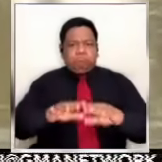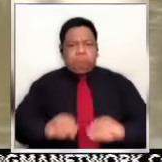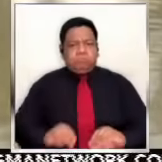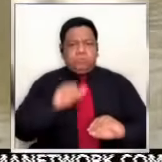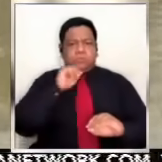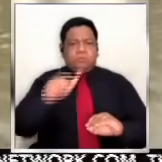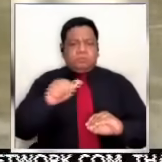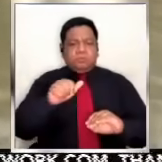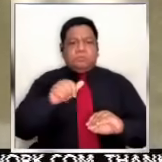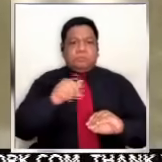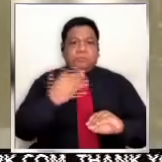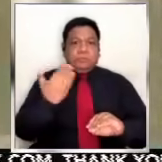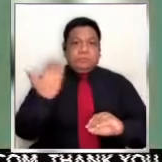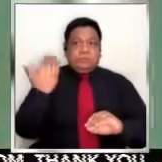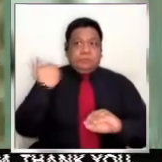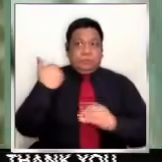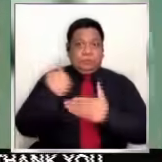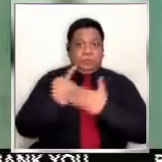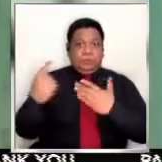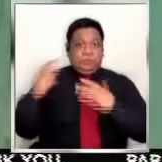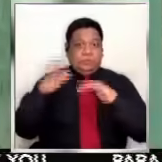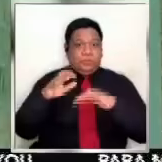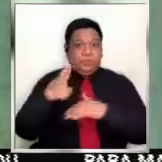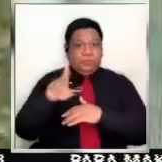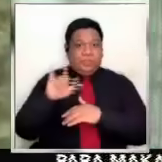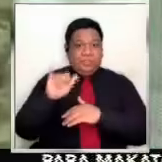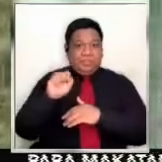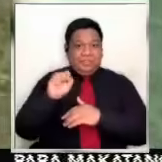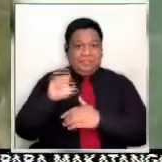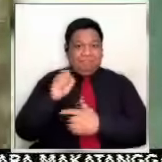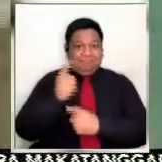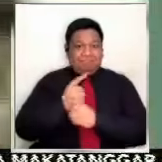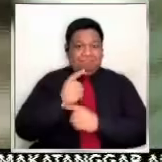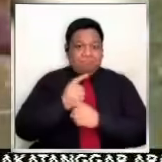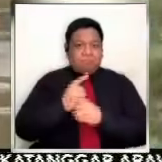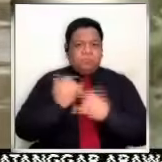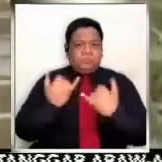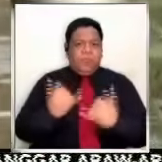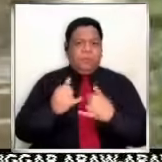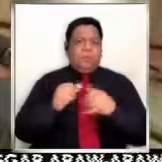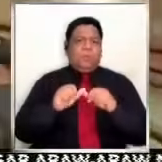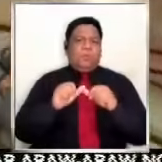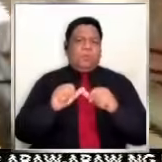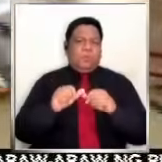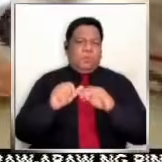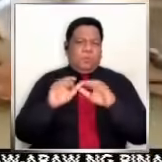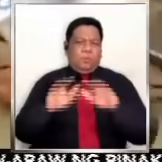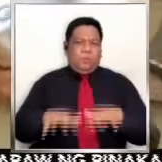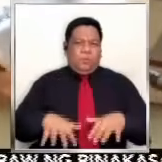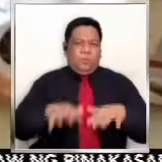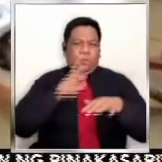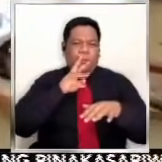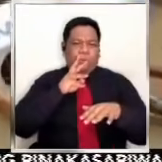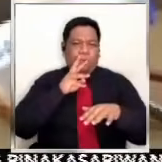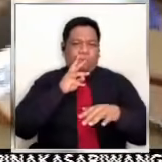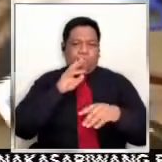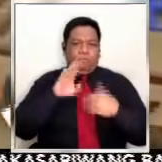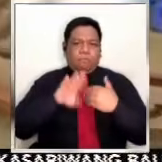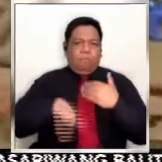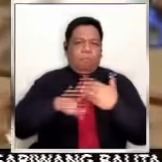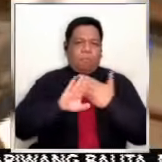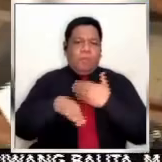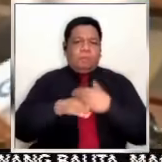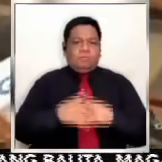linggo pa dumaan si Ulysses, hanggang ngayon, hindi pa rin nila maibalik sa normal ang kanilang buhay. Eh, mahirap ipaliwanag ang kalagayan namin